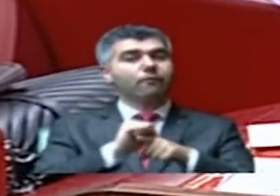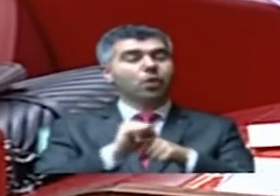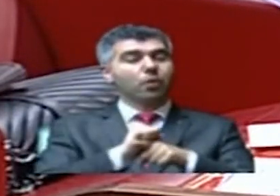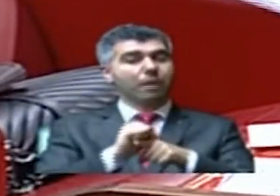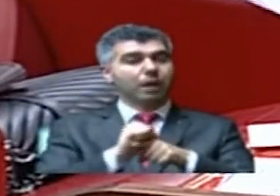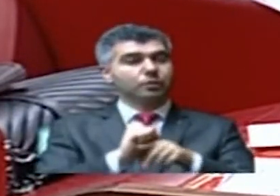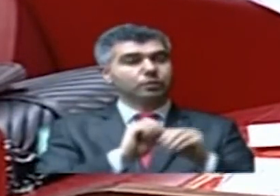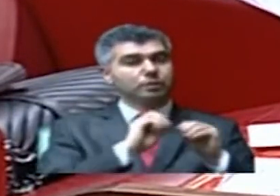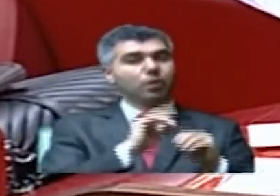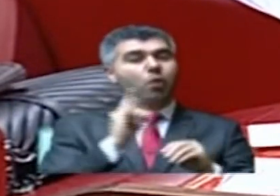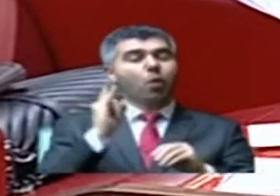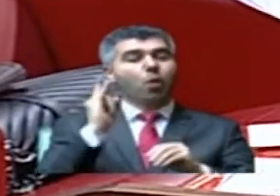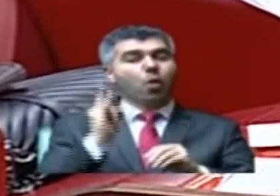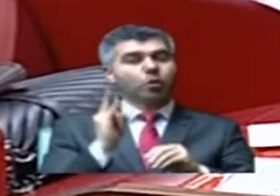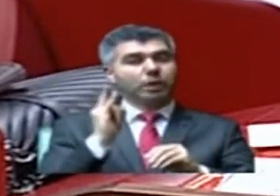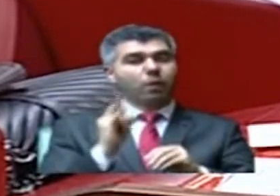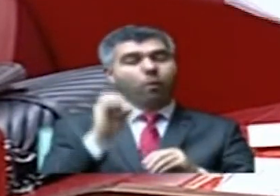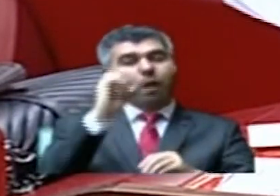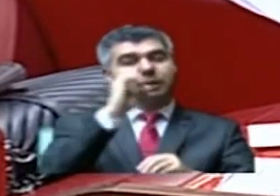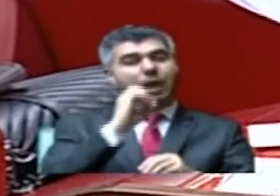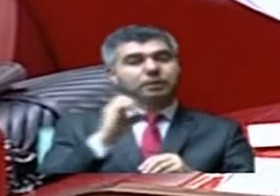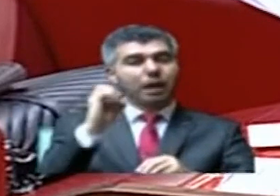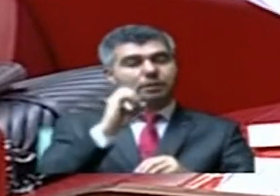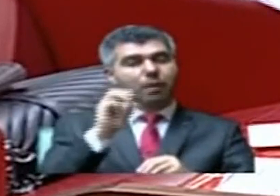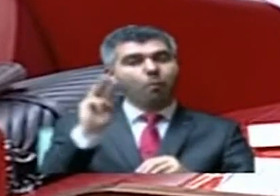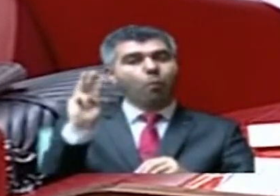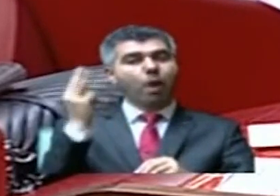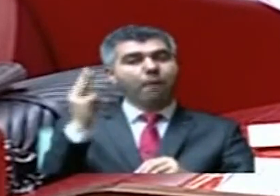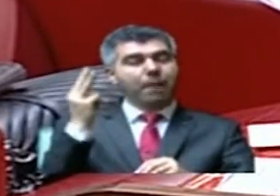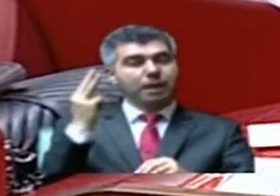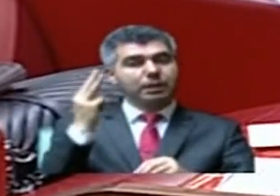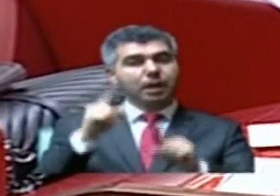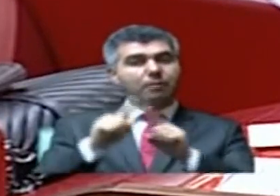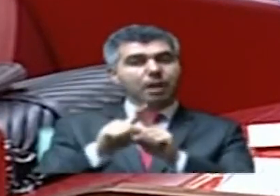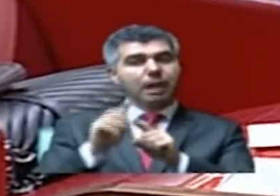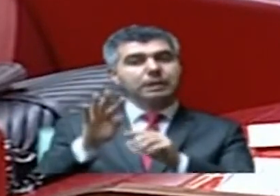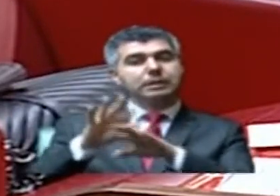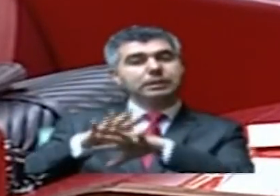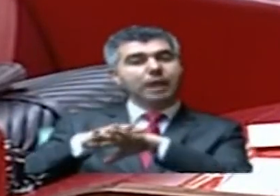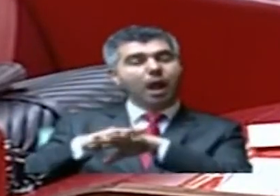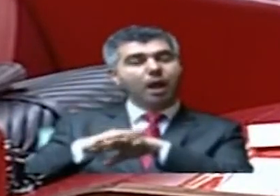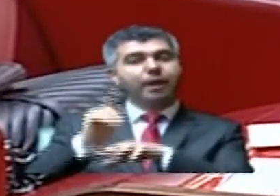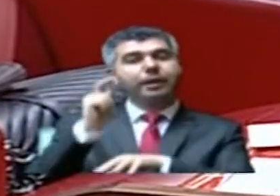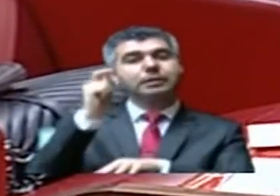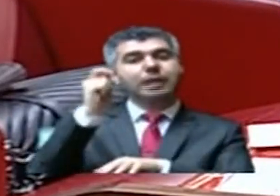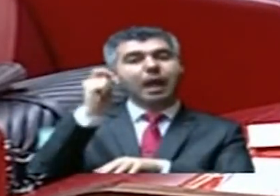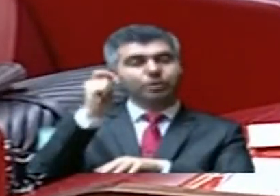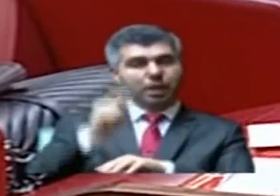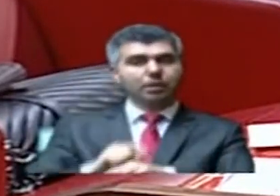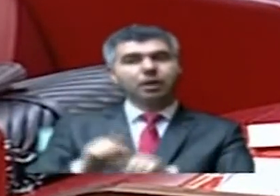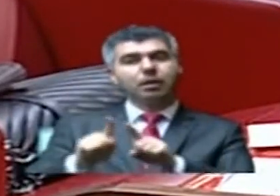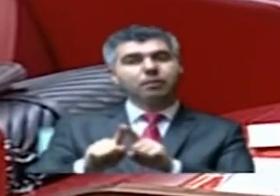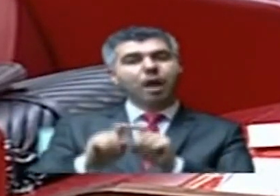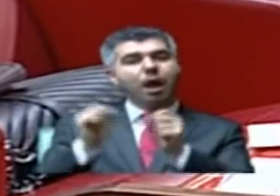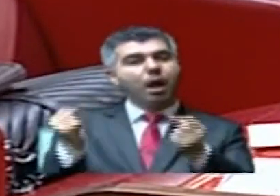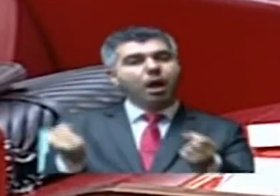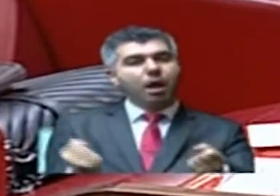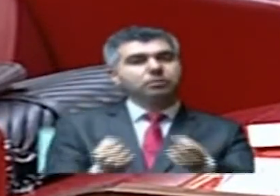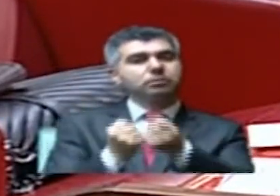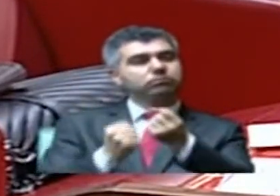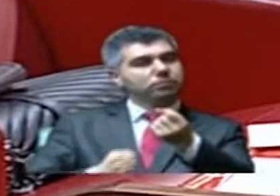المهني الفندقي بورزازات، بالمحمدية، بسالة وبطنجة، تهدف إلى المساهمة في تحسين جودة